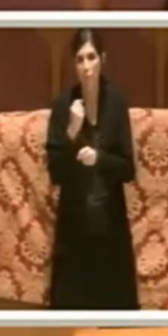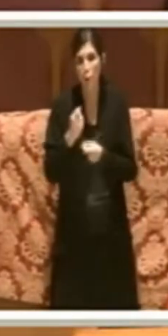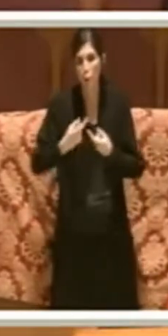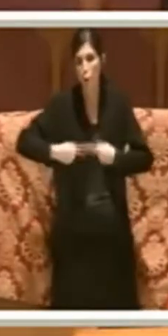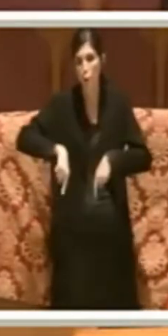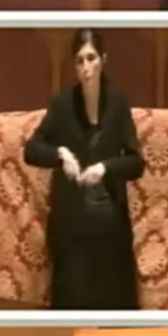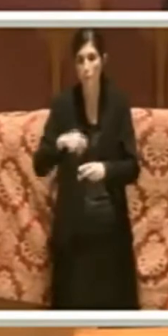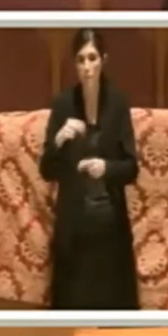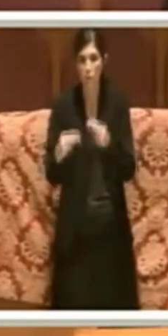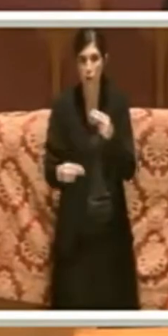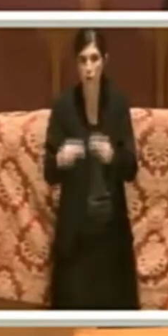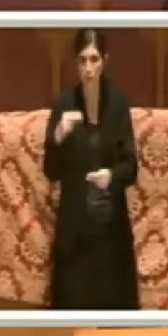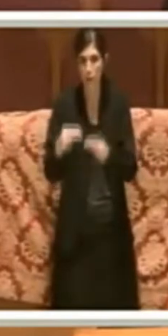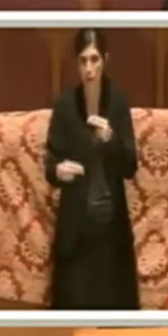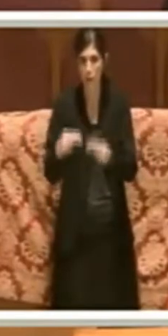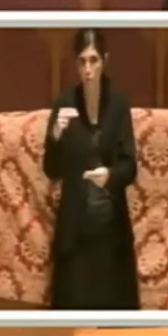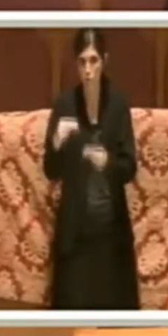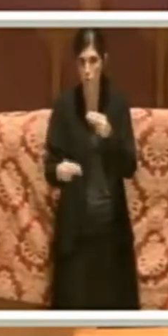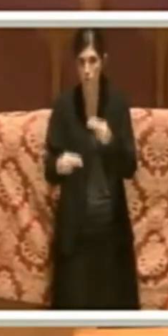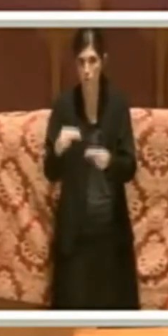che